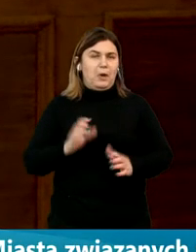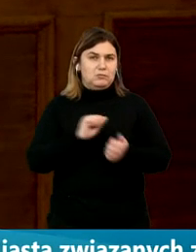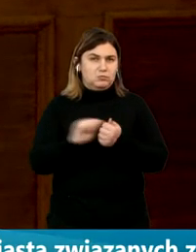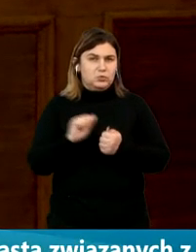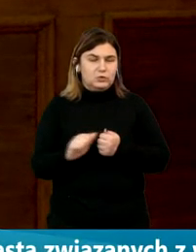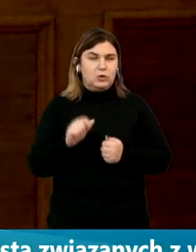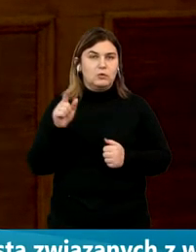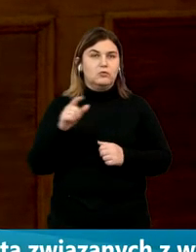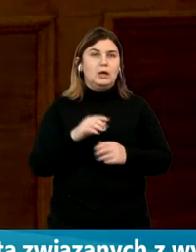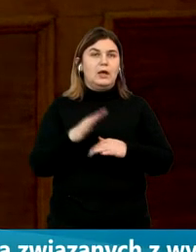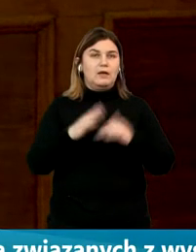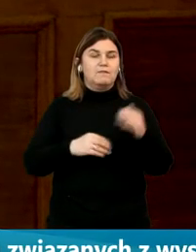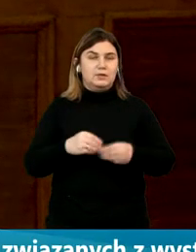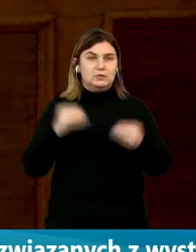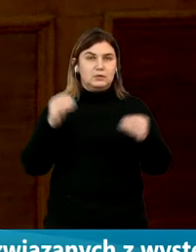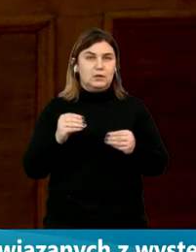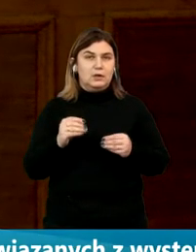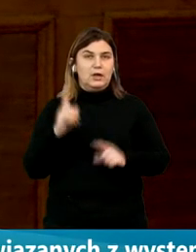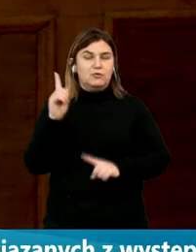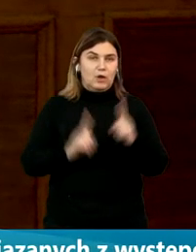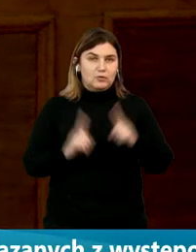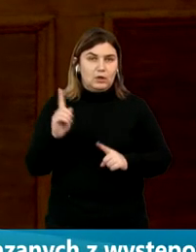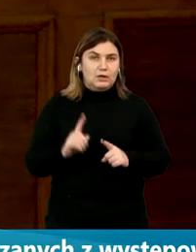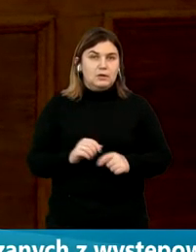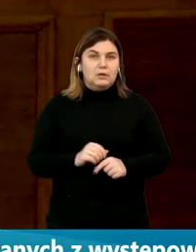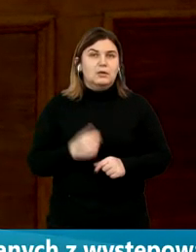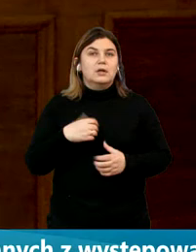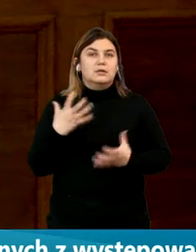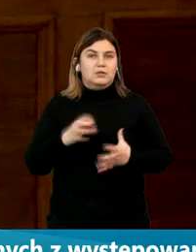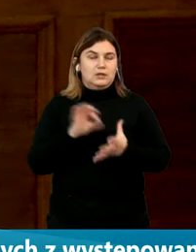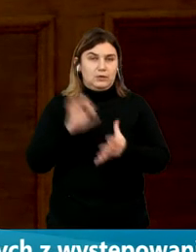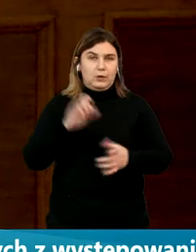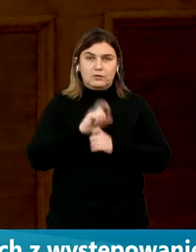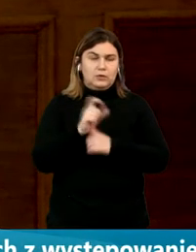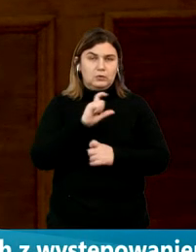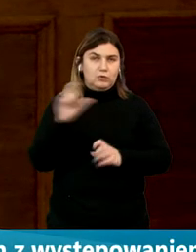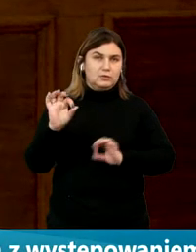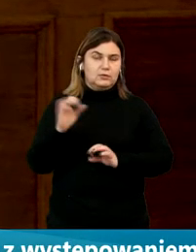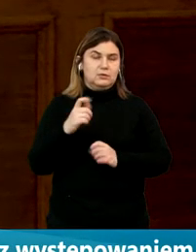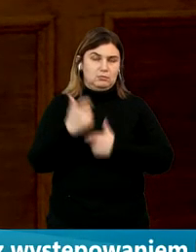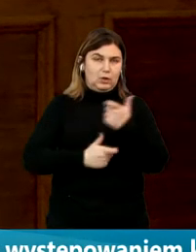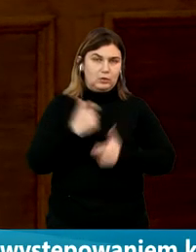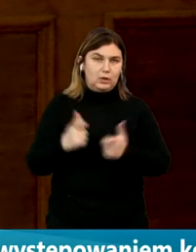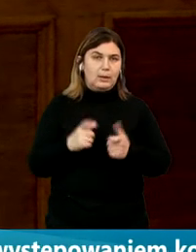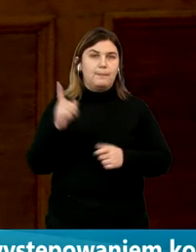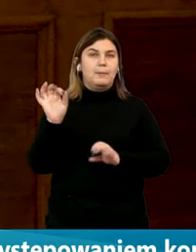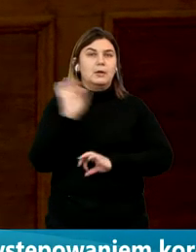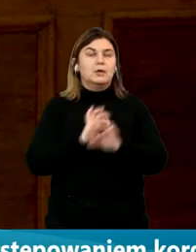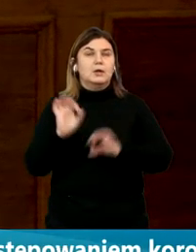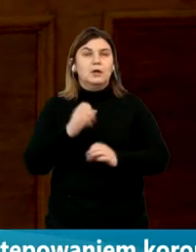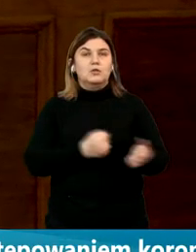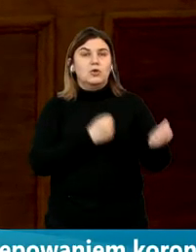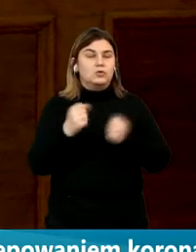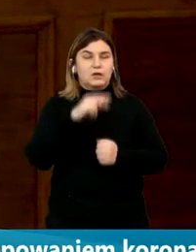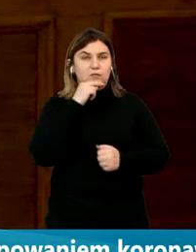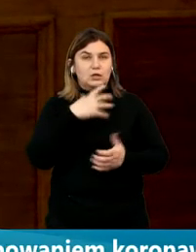że te inwestycje są po prostu rzadsze. Ale jest to, chcę zapewnić, robione na bieżąco. Zresztą wielki projekt modernizacji systemu dostaw wody,